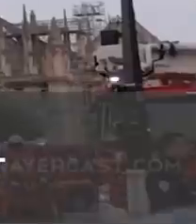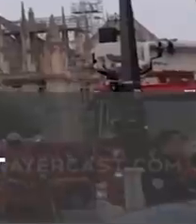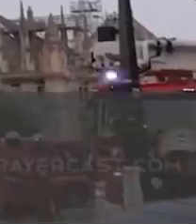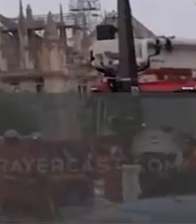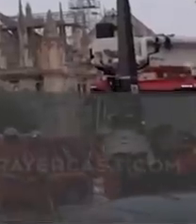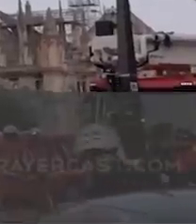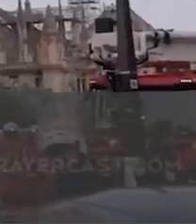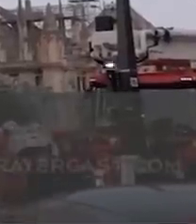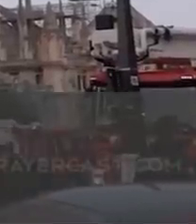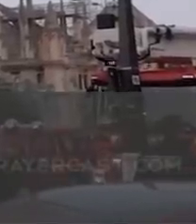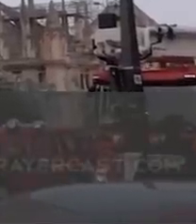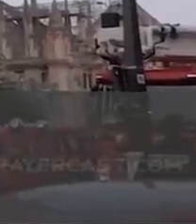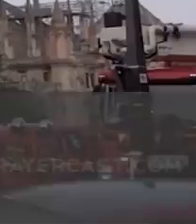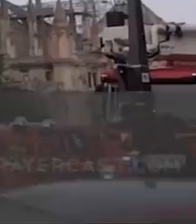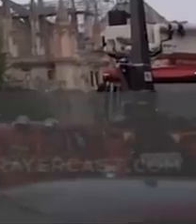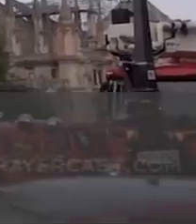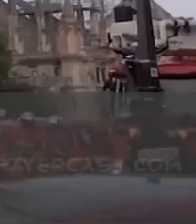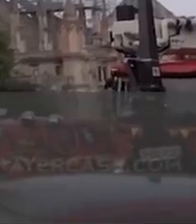on